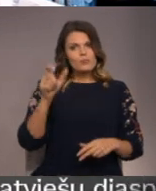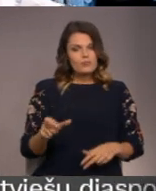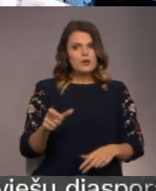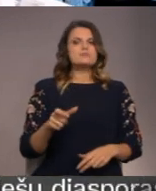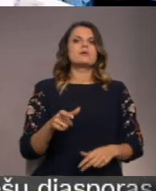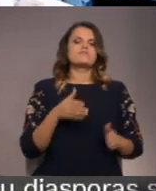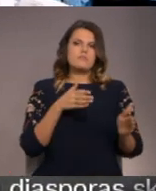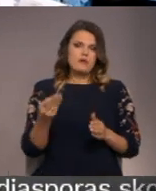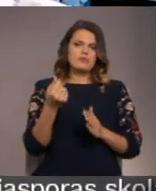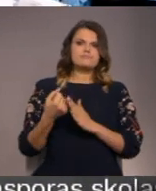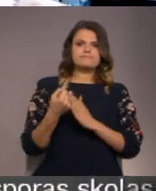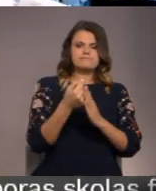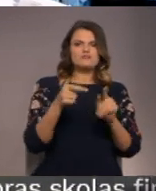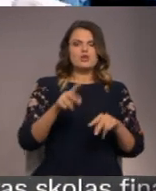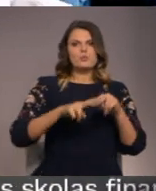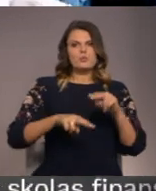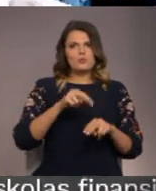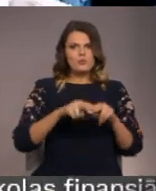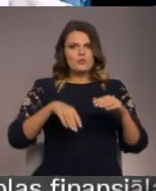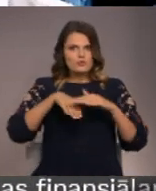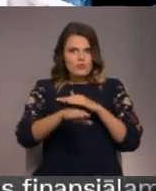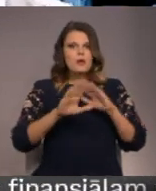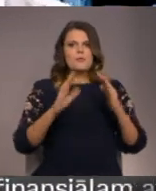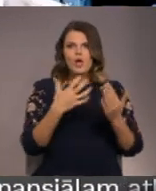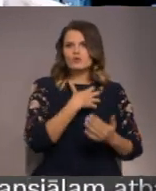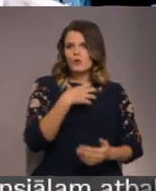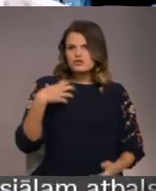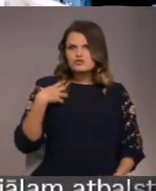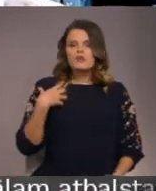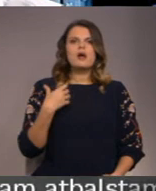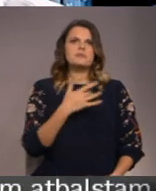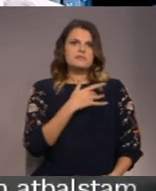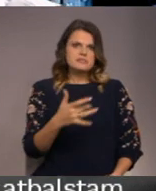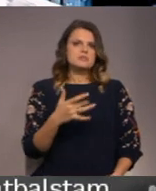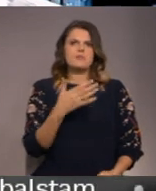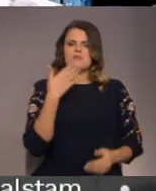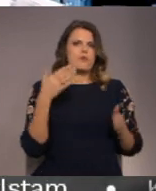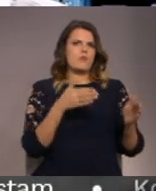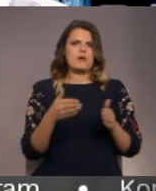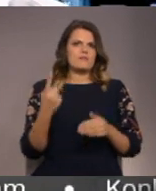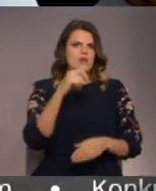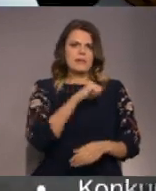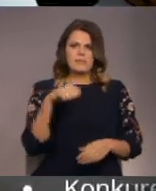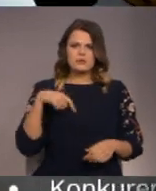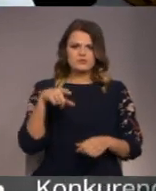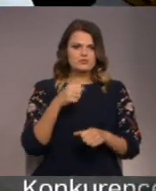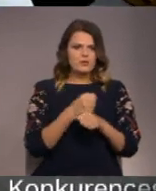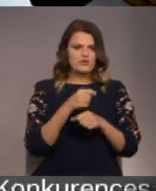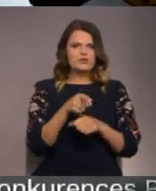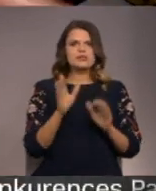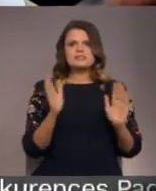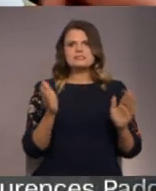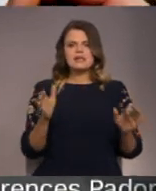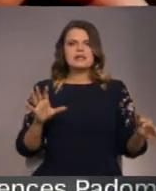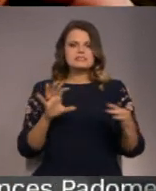pašvaldība ir gatava līdzfinansēt šādas būs izbūvi, bet pašvaldība visticamāk nav gatava vienu to darīt. Šis ceļš